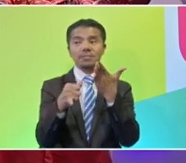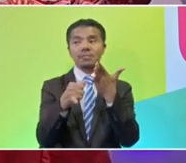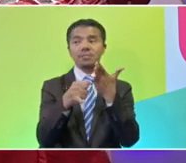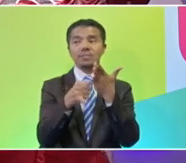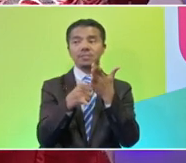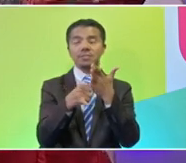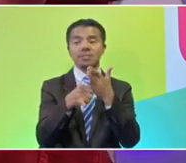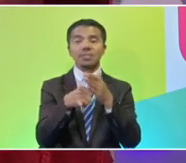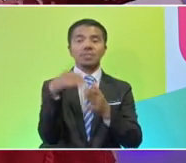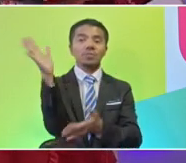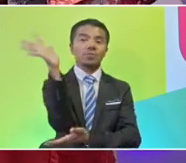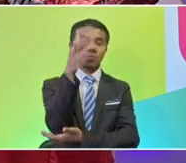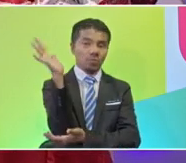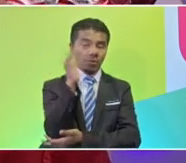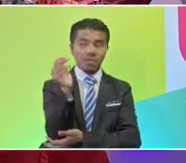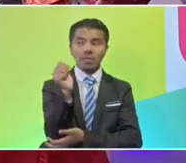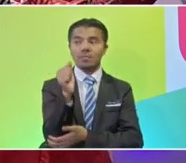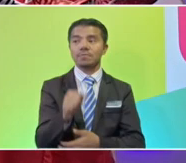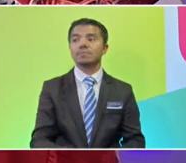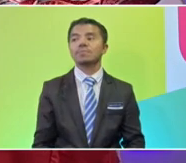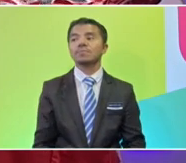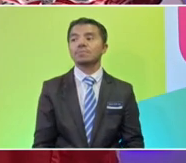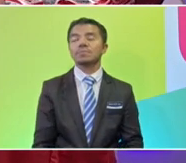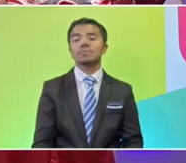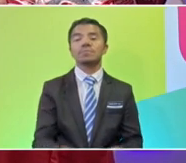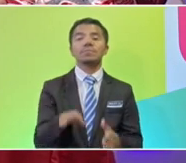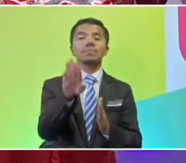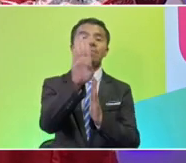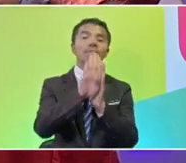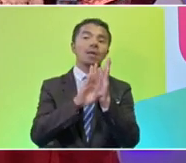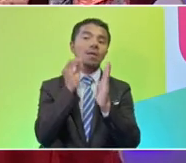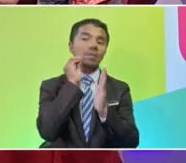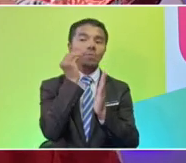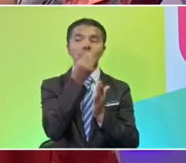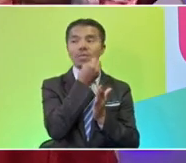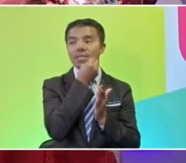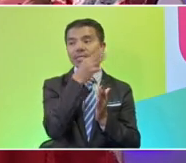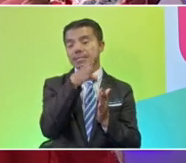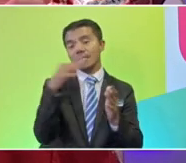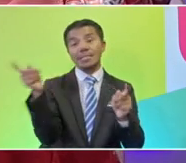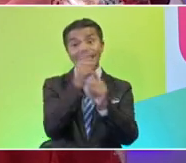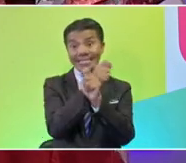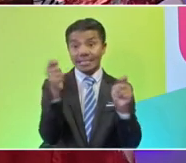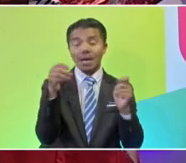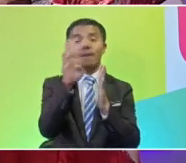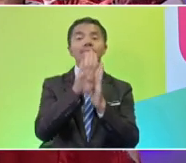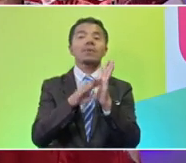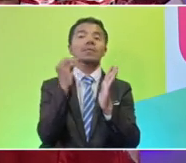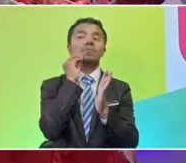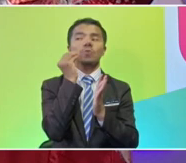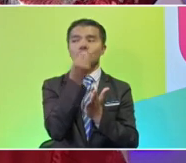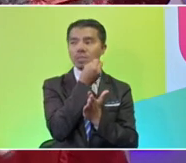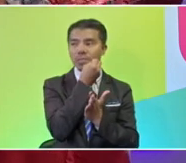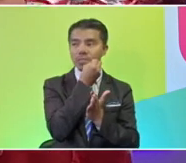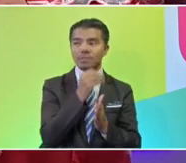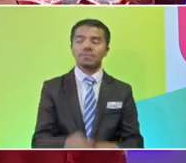Oke kita fokus kepada tumbuhan berbunga dan tumbuhan tidak berbunga jadi tumbuhan berbunga ini apa dia ah